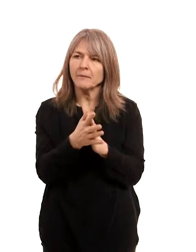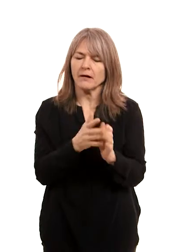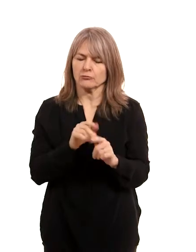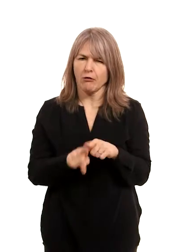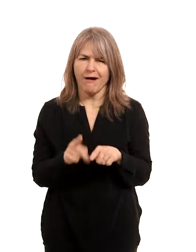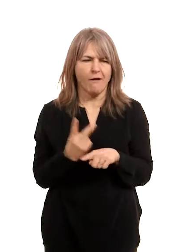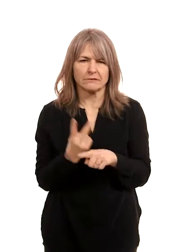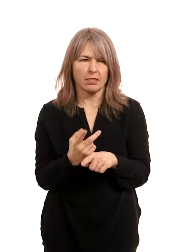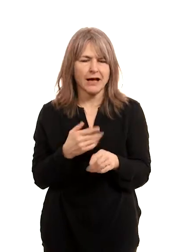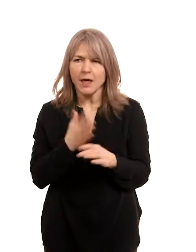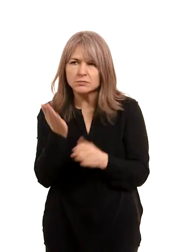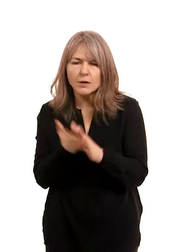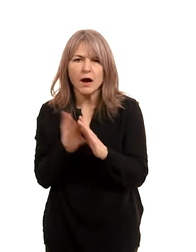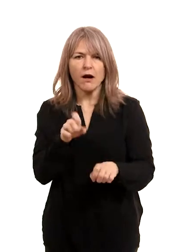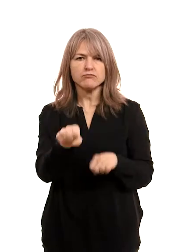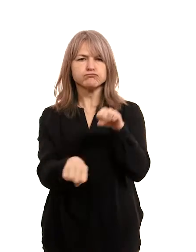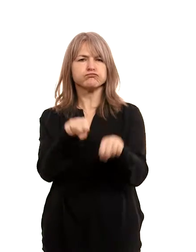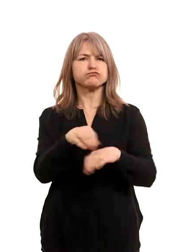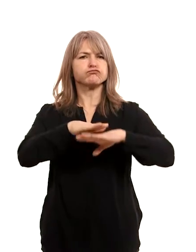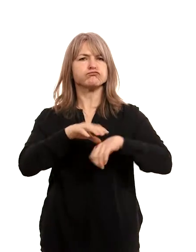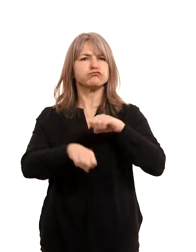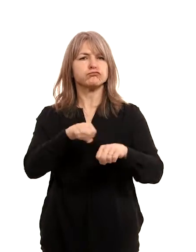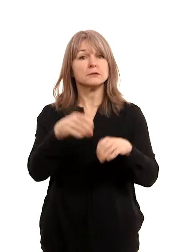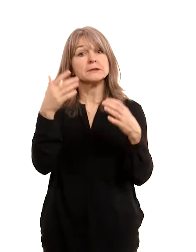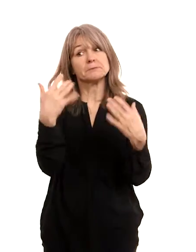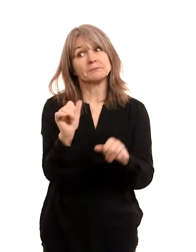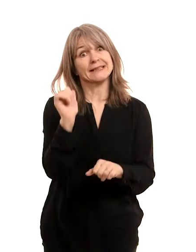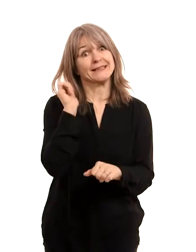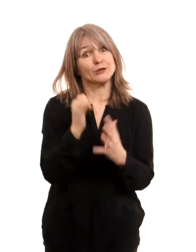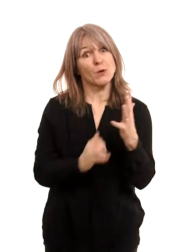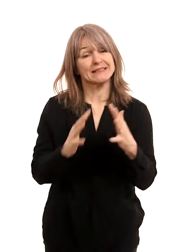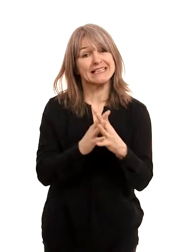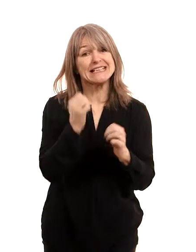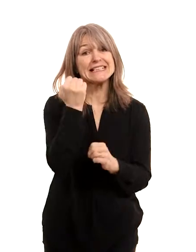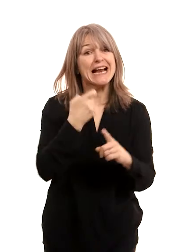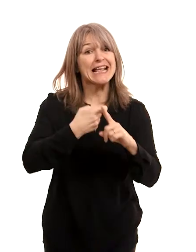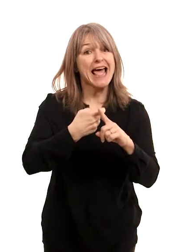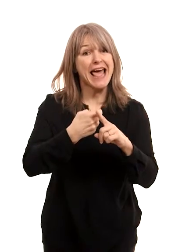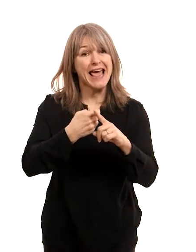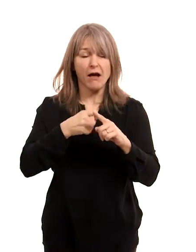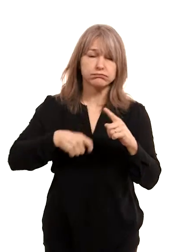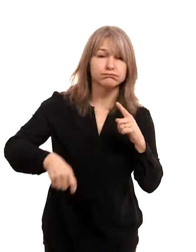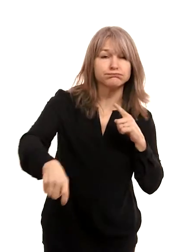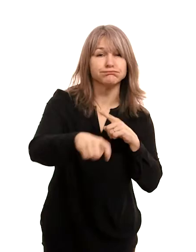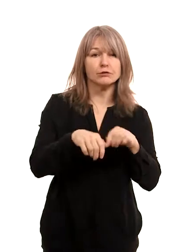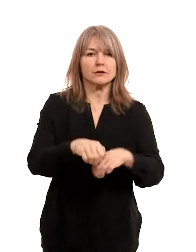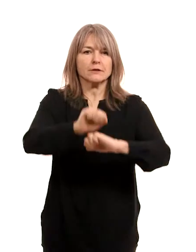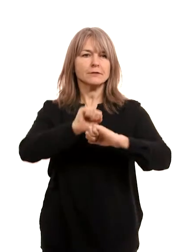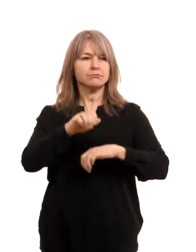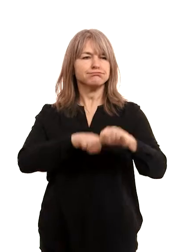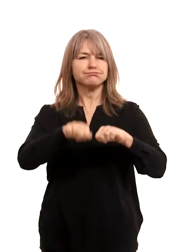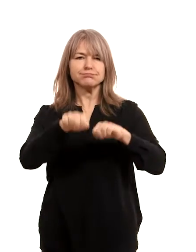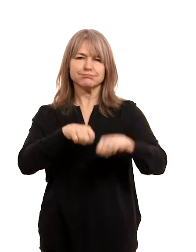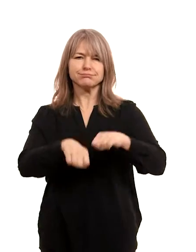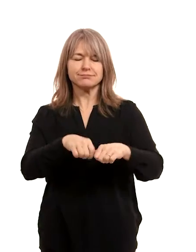Swansea 10k fan hyn, so oedd hyfforddwr fi yn y gym, oedd ei wedi gwneud fi i fynd